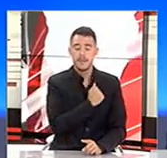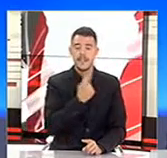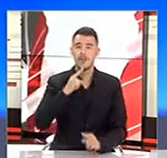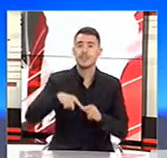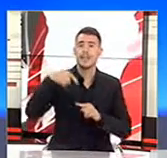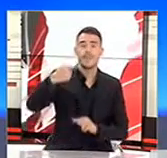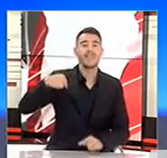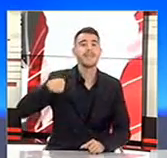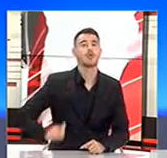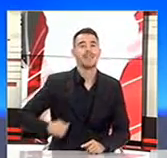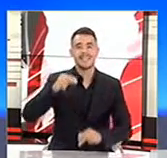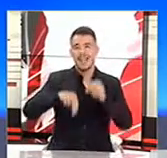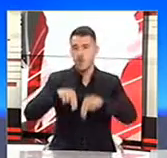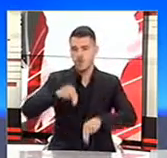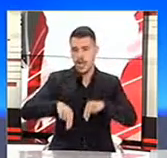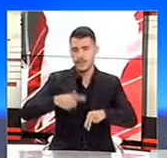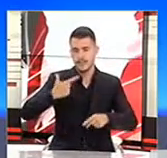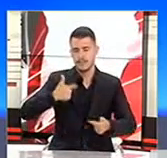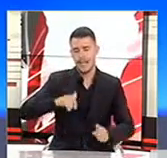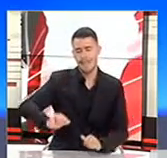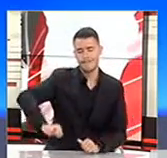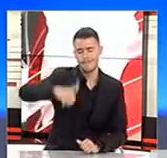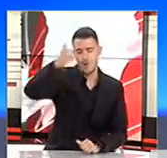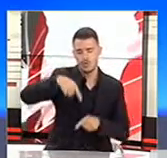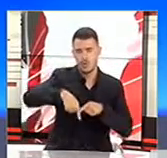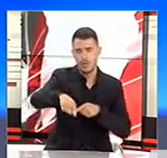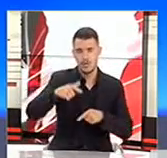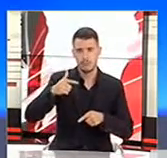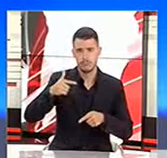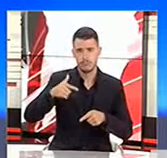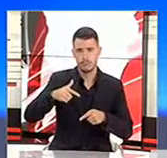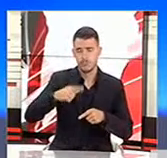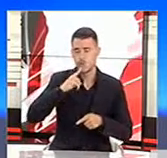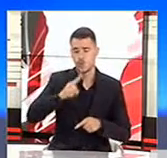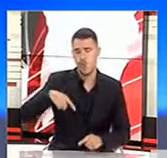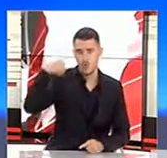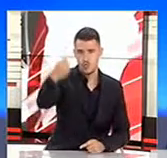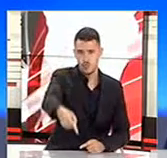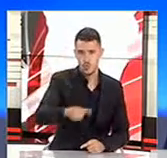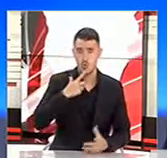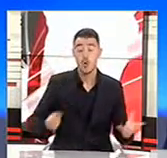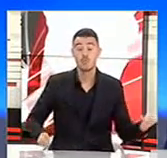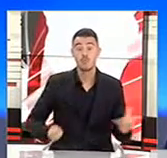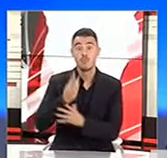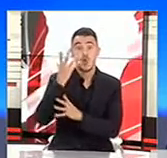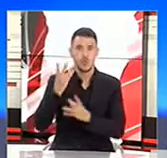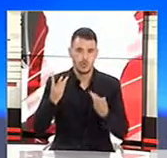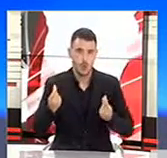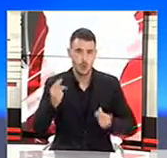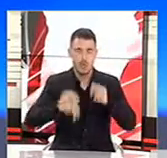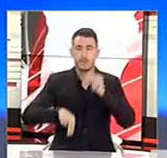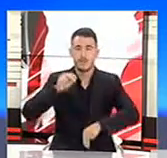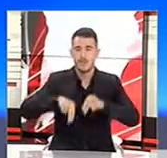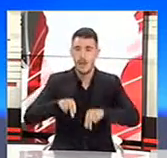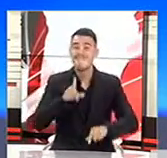εκλογές, που θα είναι οι πρώτες δημοτικές και περιφερειακές εκλογές, που θα είναι οι πρώτες με το νέο σύστημα, αυτή η νέα κουλτούρα συνεννόησης